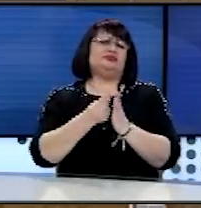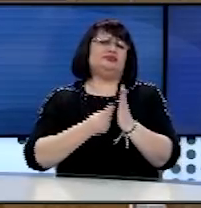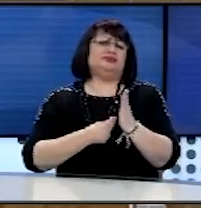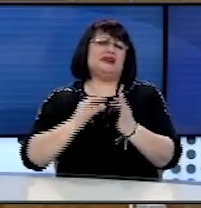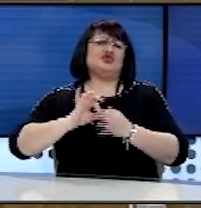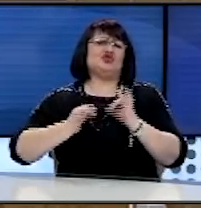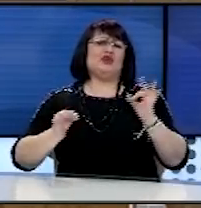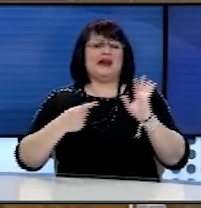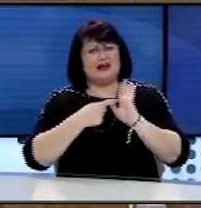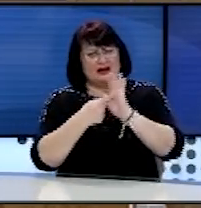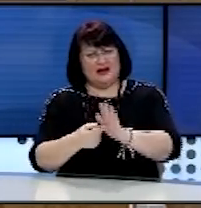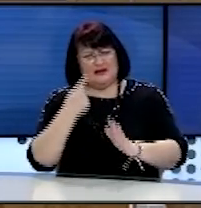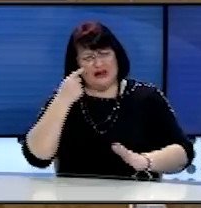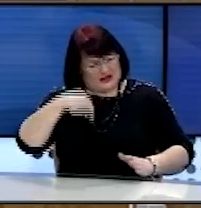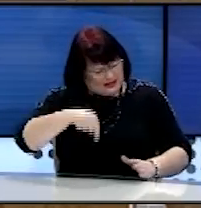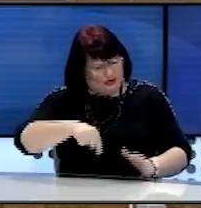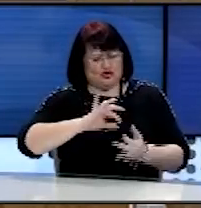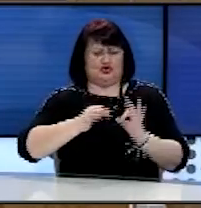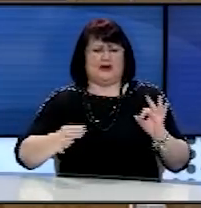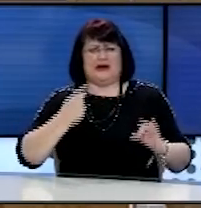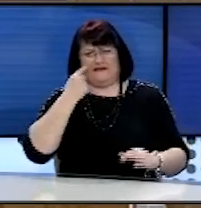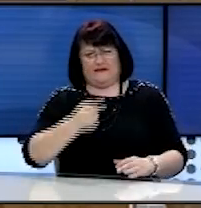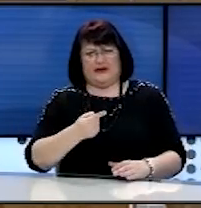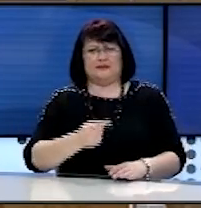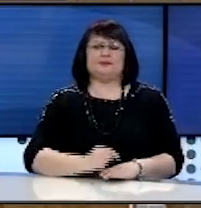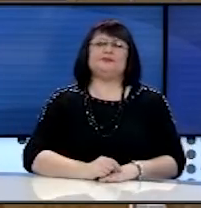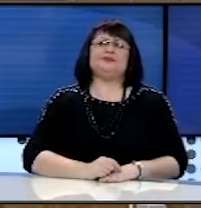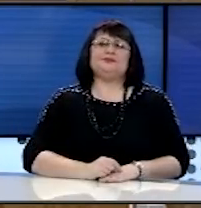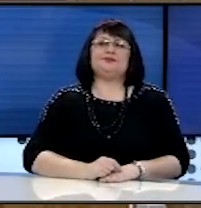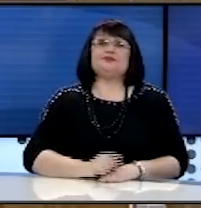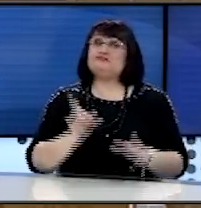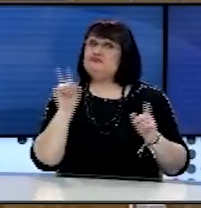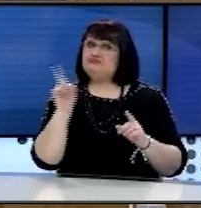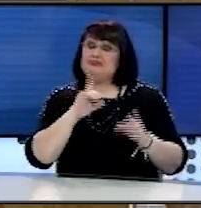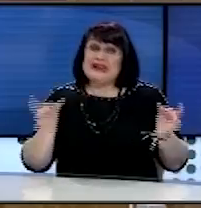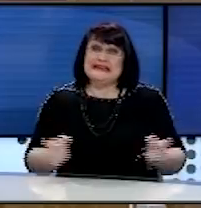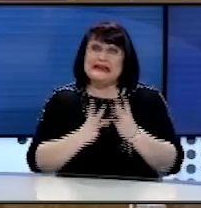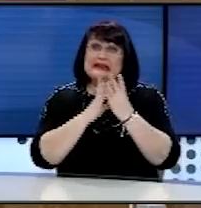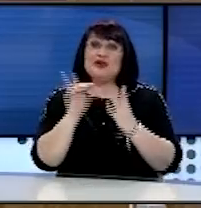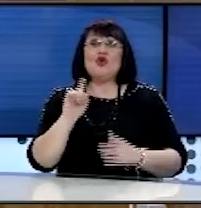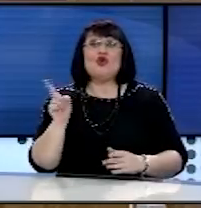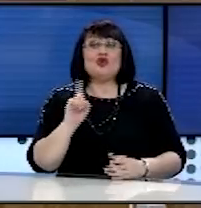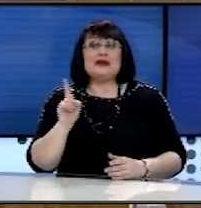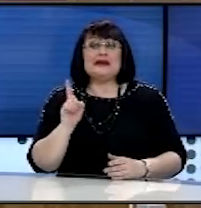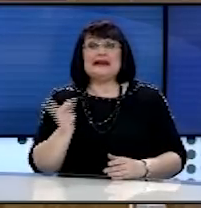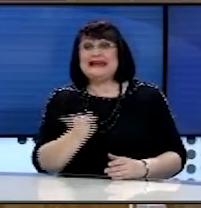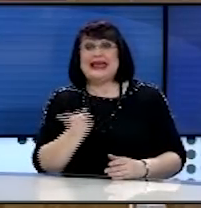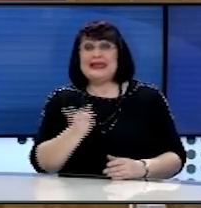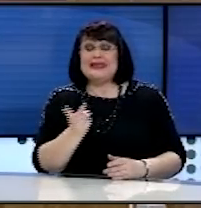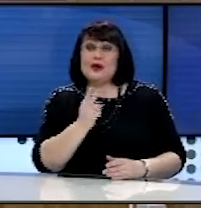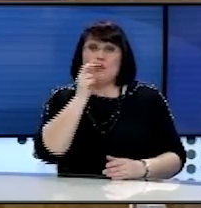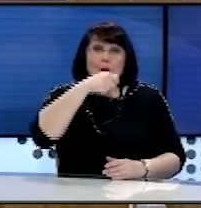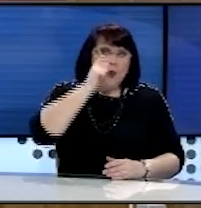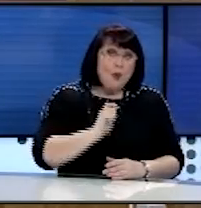στην ιστορία και στη δική μας ιστορία. Και δεν είναι καθόλου τυχαίο ότι και οι δύο